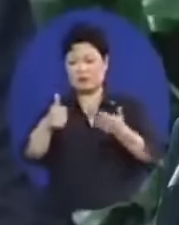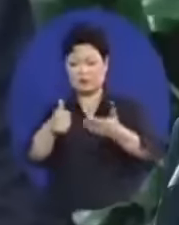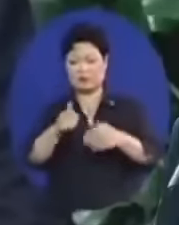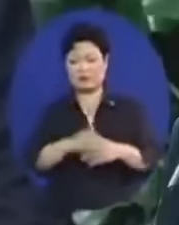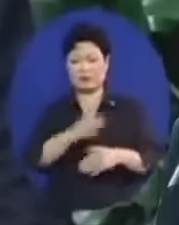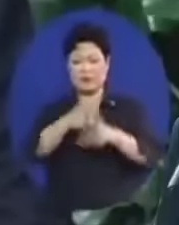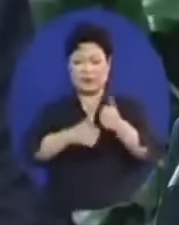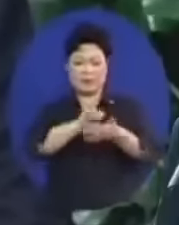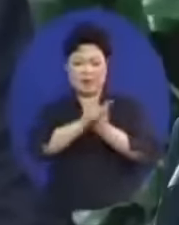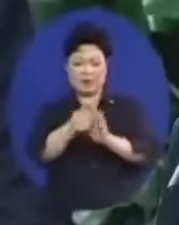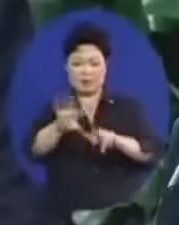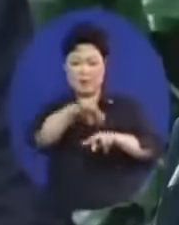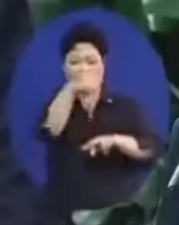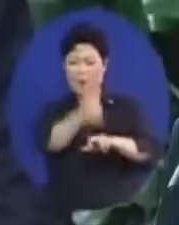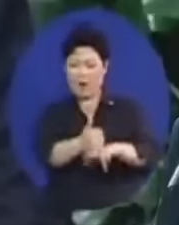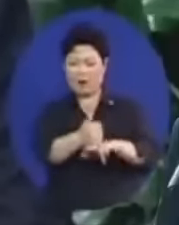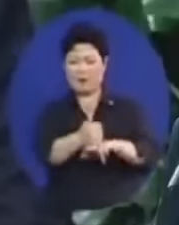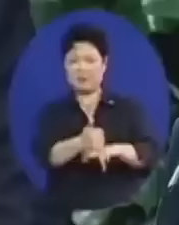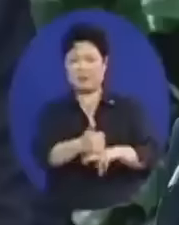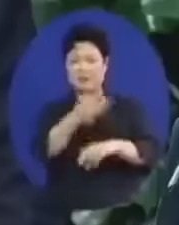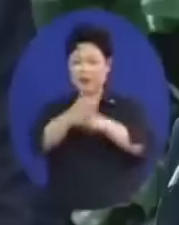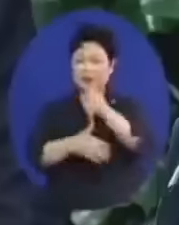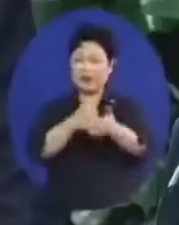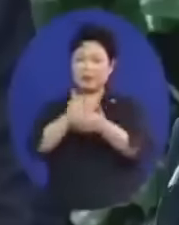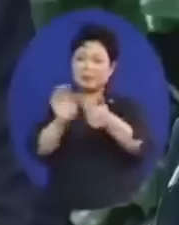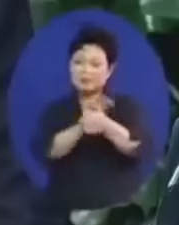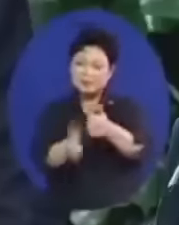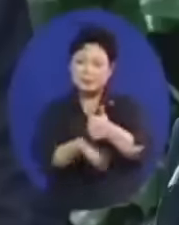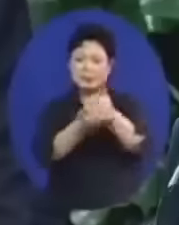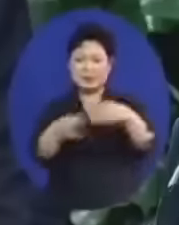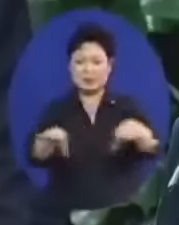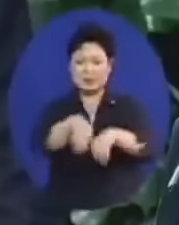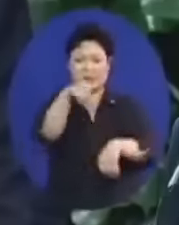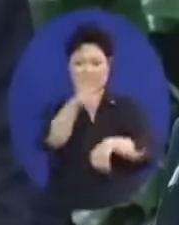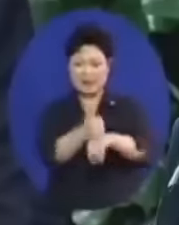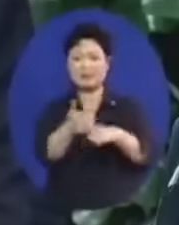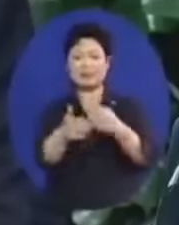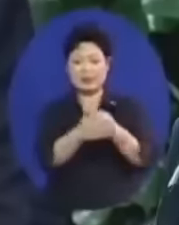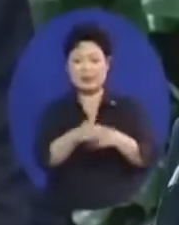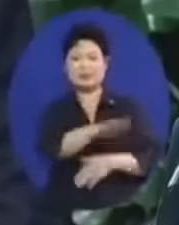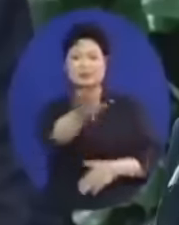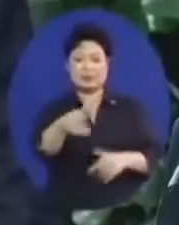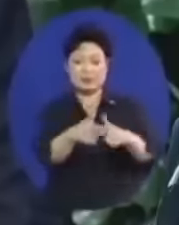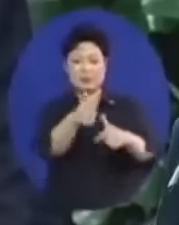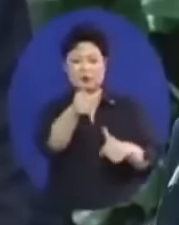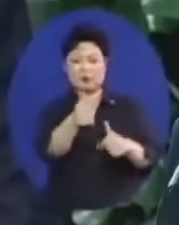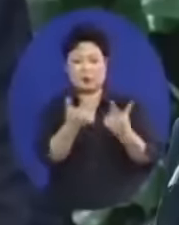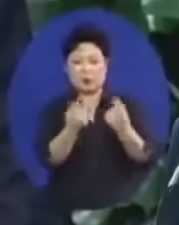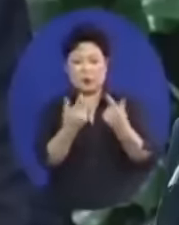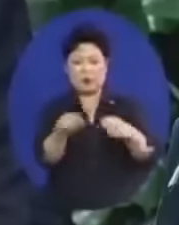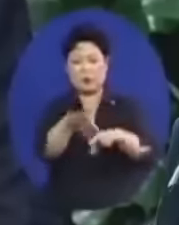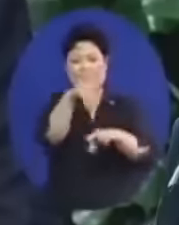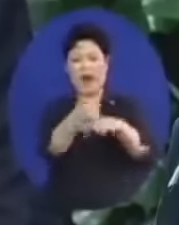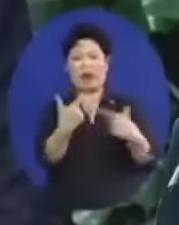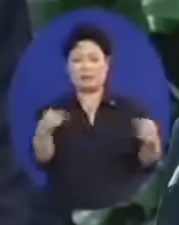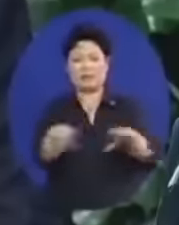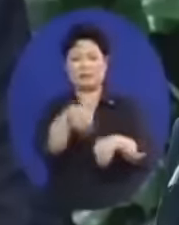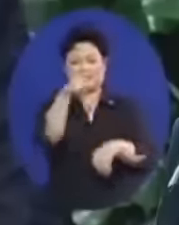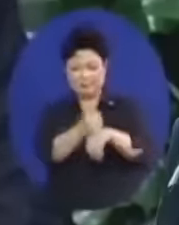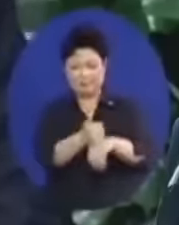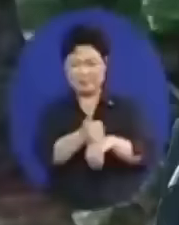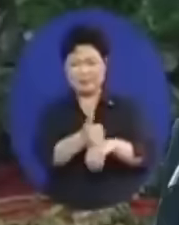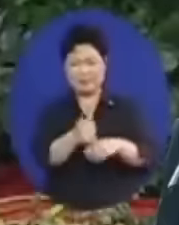하나님의 아들 왕이요 하나님을 섬기는 제사장이기 때문에 우리는 예수님과 꼭 같이 왕같은 제사장이 된